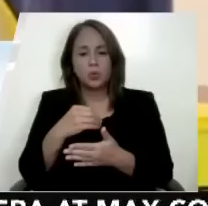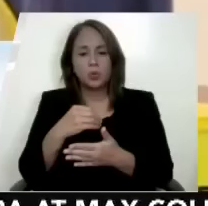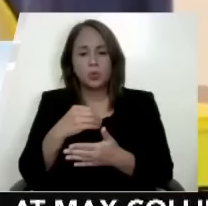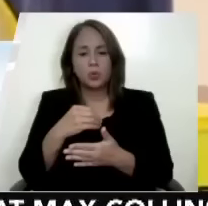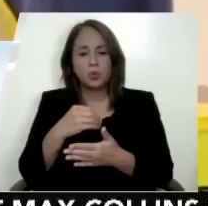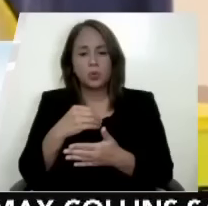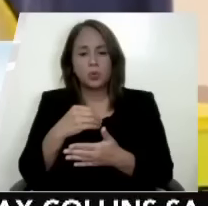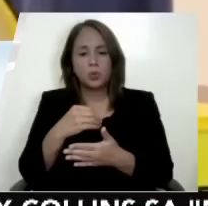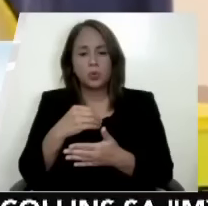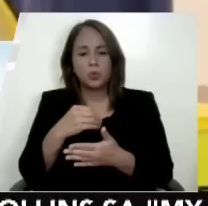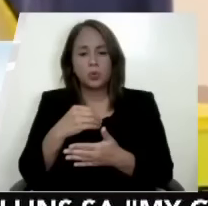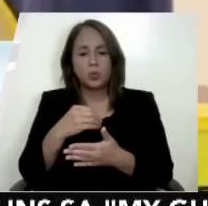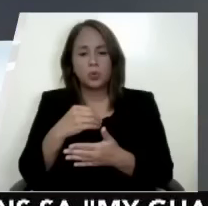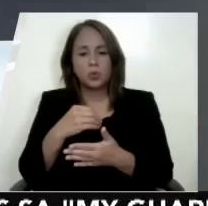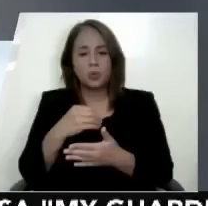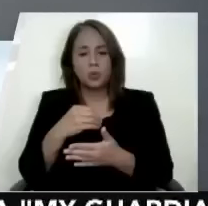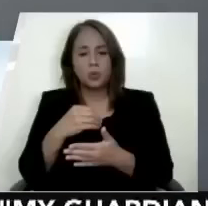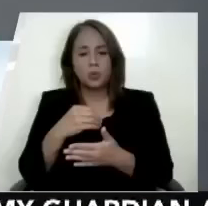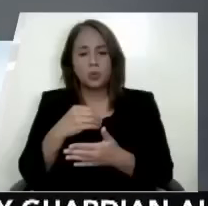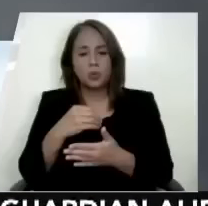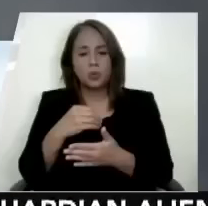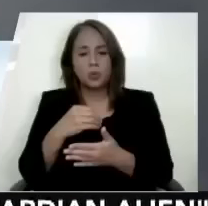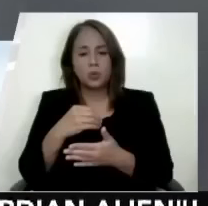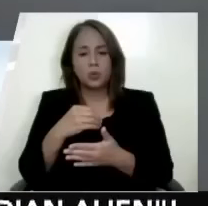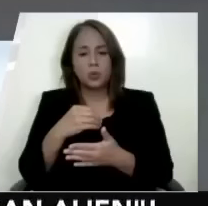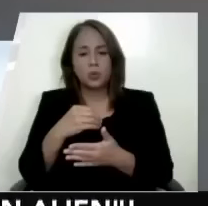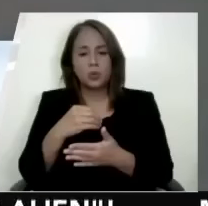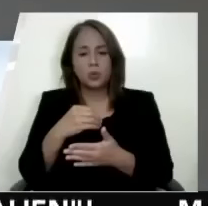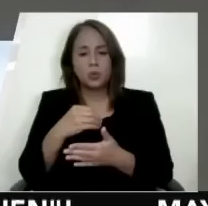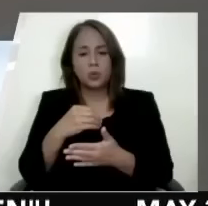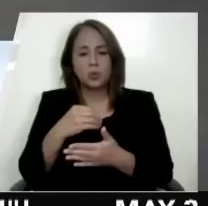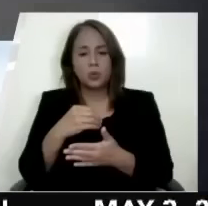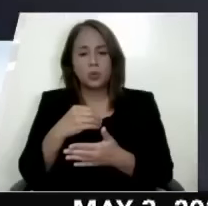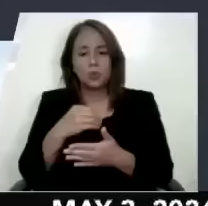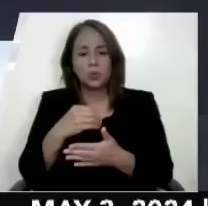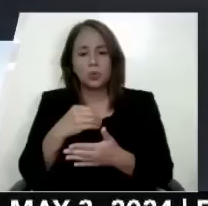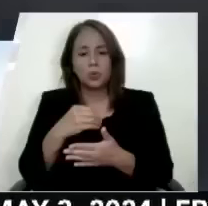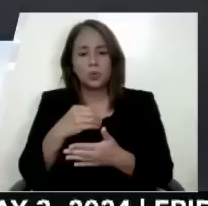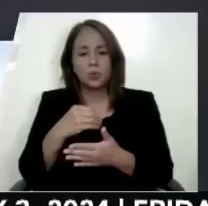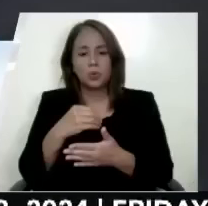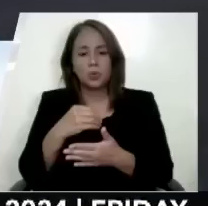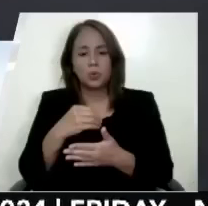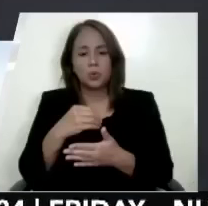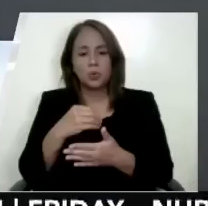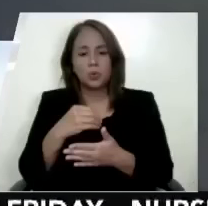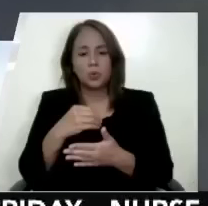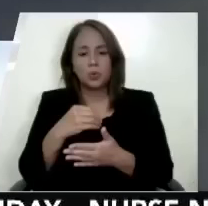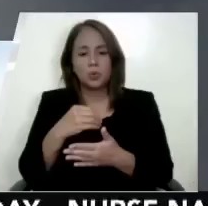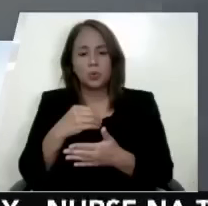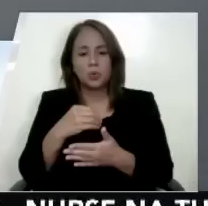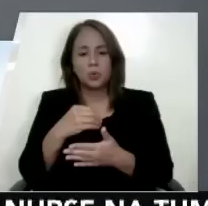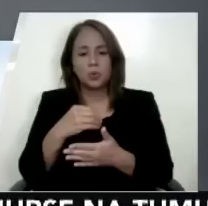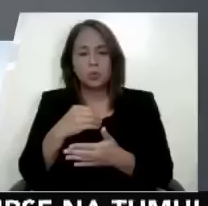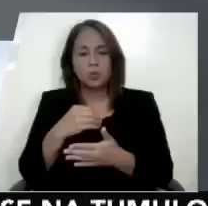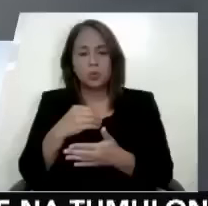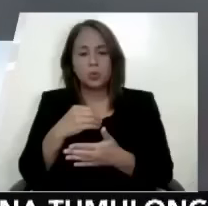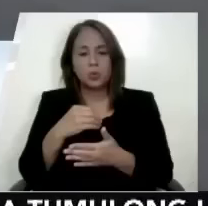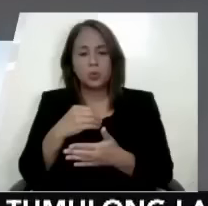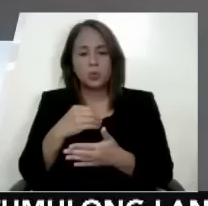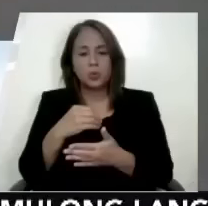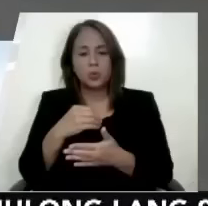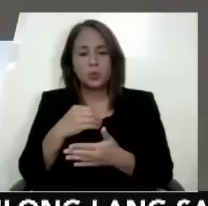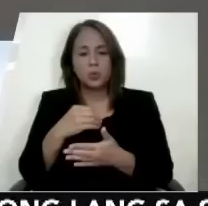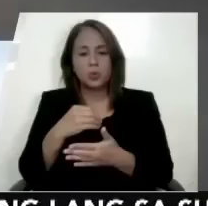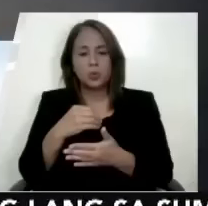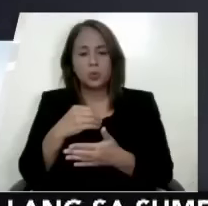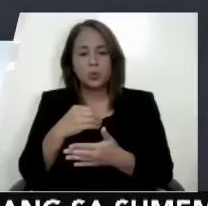police bilang nasa likod din ng isa pang holdapan sa Taytay nitong nakalipas na linggo ang kahero tinutukan sa batok ng mga suspect at